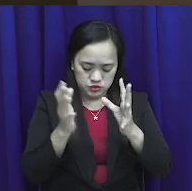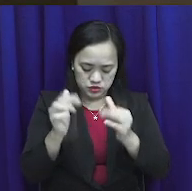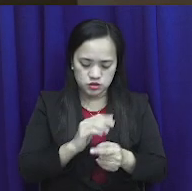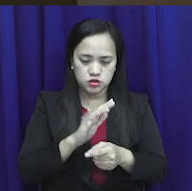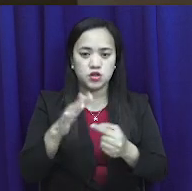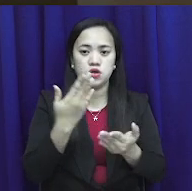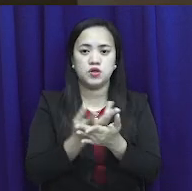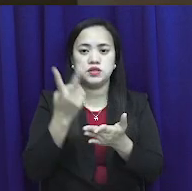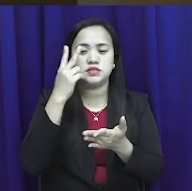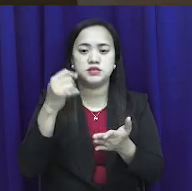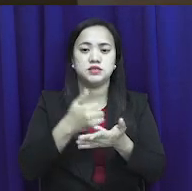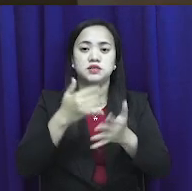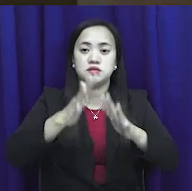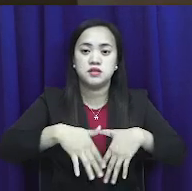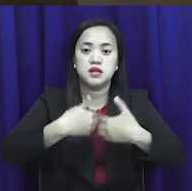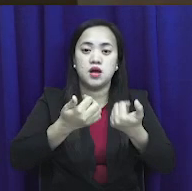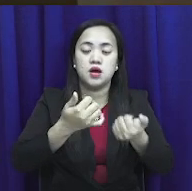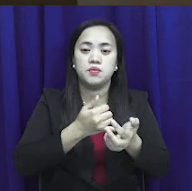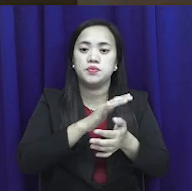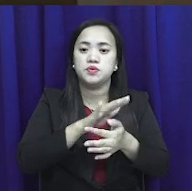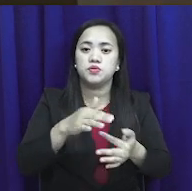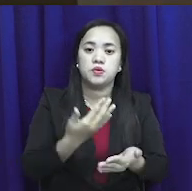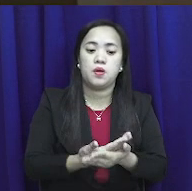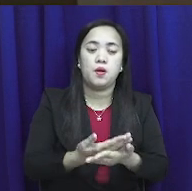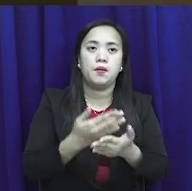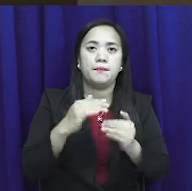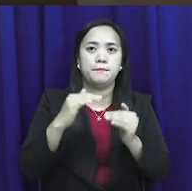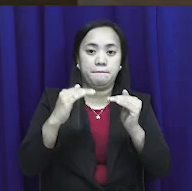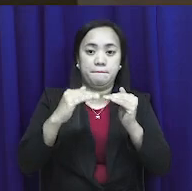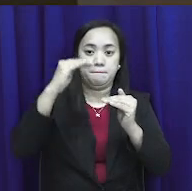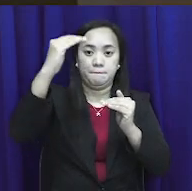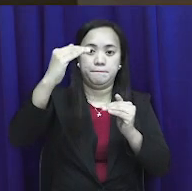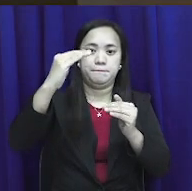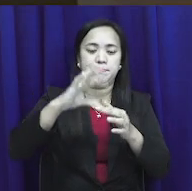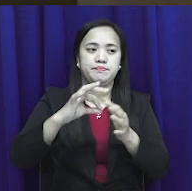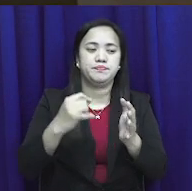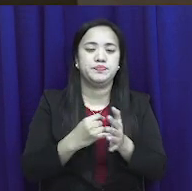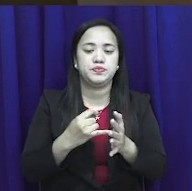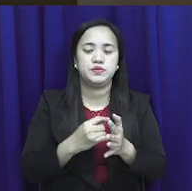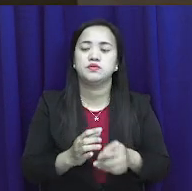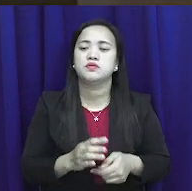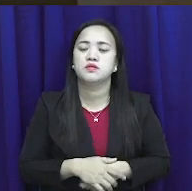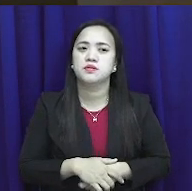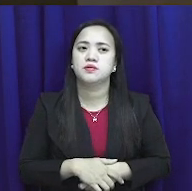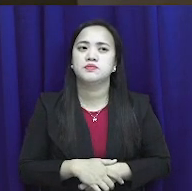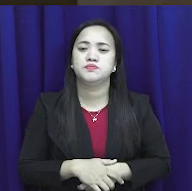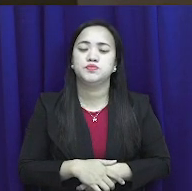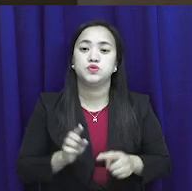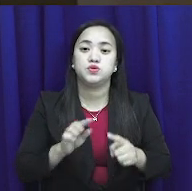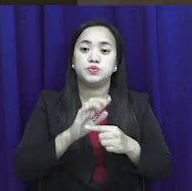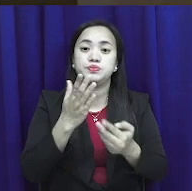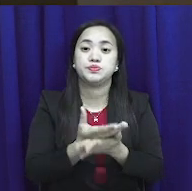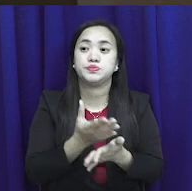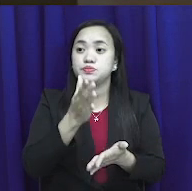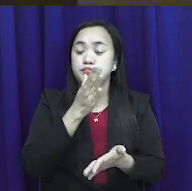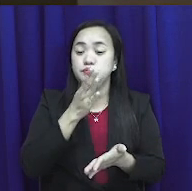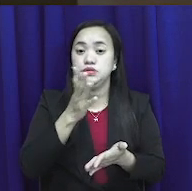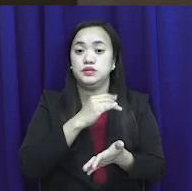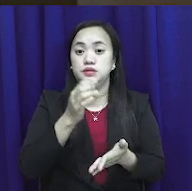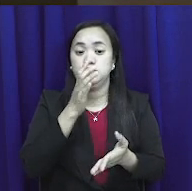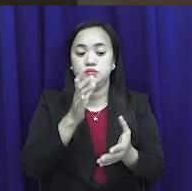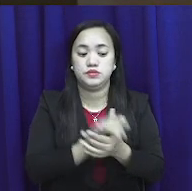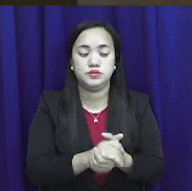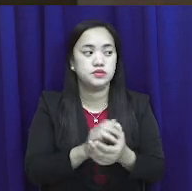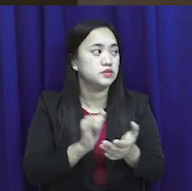kung papaanong pino-promote alam niyo mamaya may sasabihin po ako napakaganda para sa mga Wives and mothers na Nandidito po